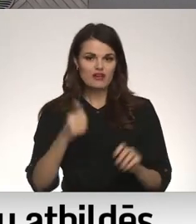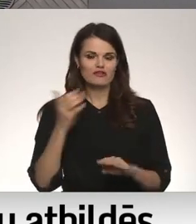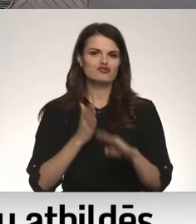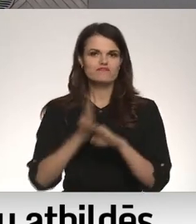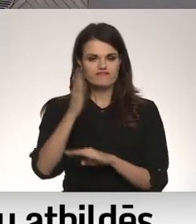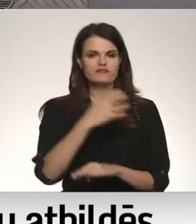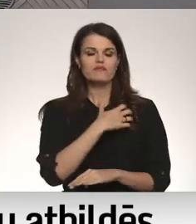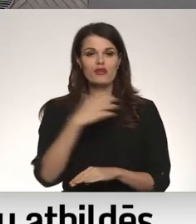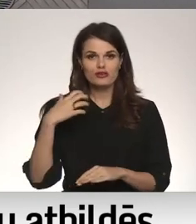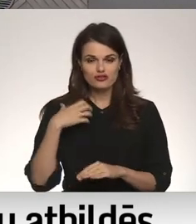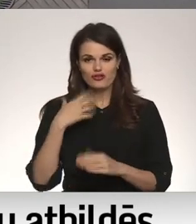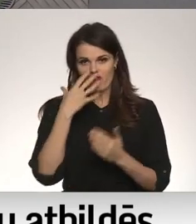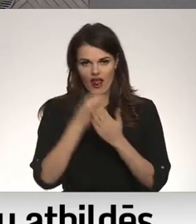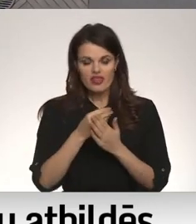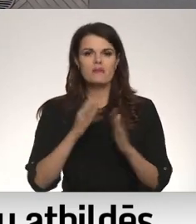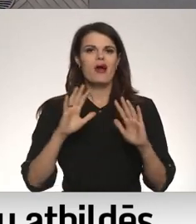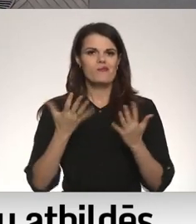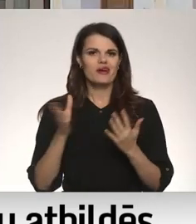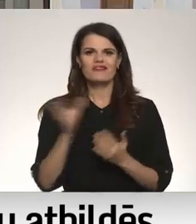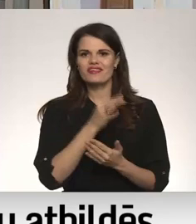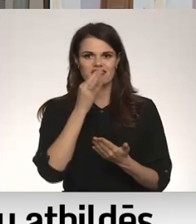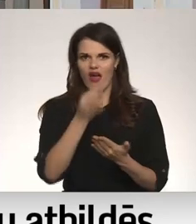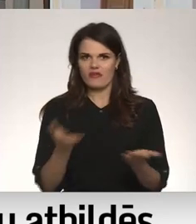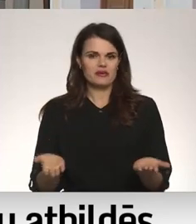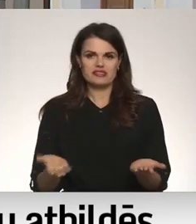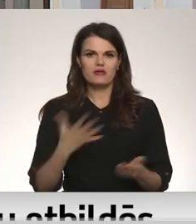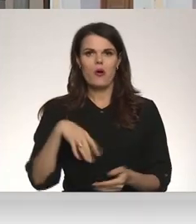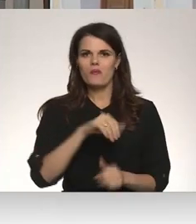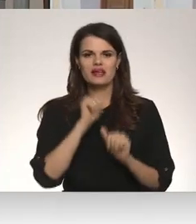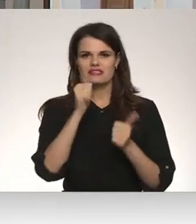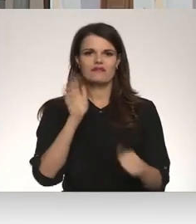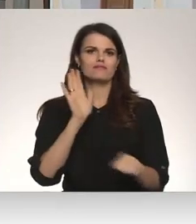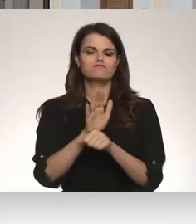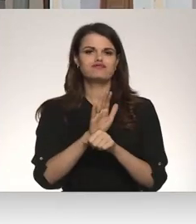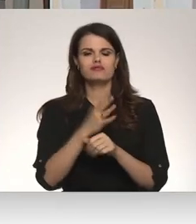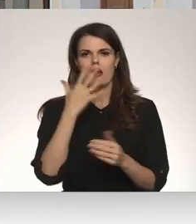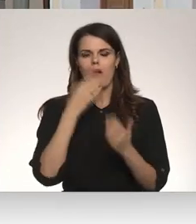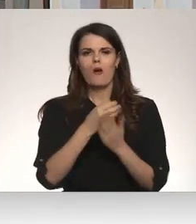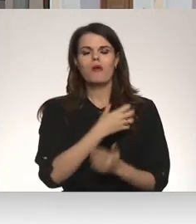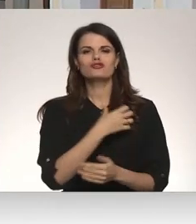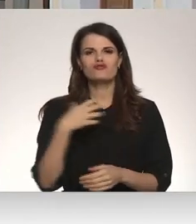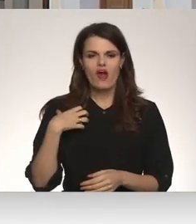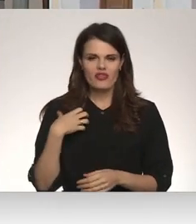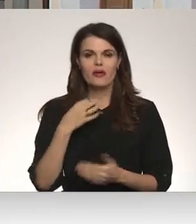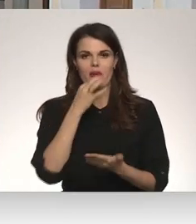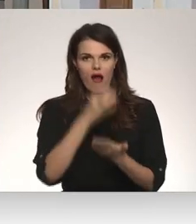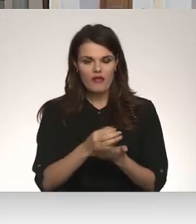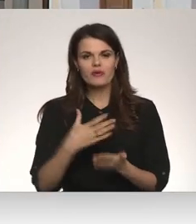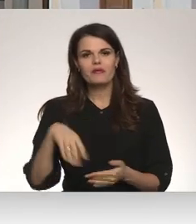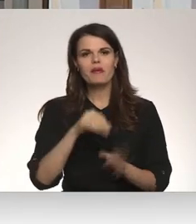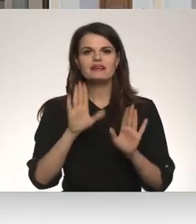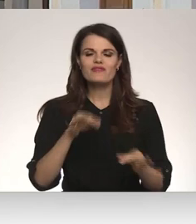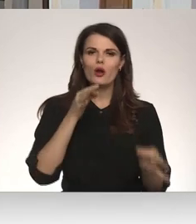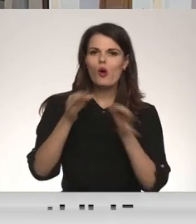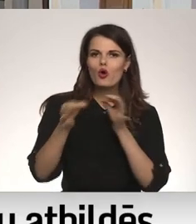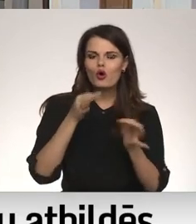pie pašvaldībām, bet visas atbildes nesniedza. Mēs nevaram uzlikt par pienākumu pašvaldībai atbildēt, mēs varam konsultēt, mēs